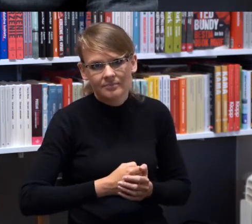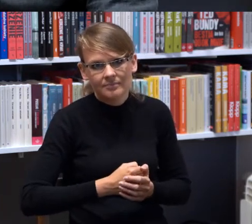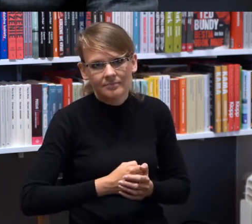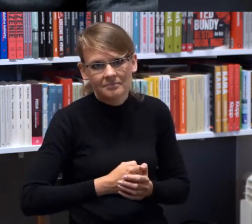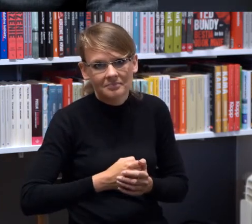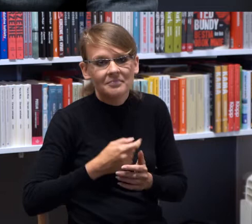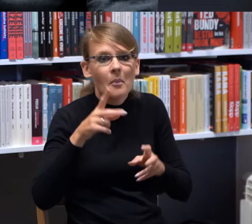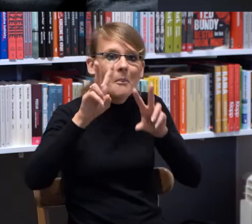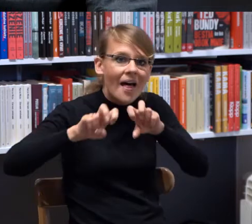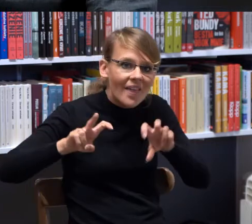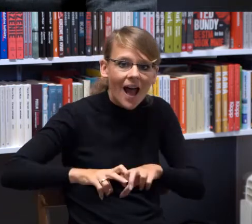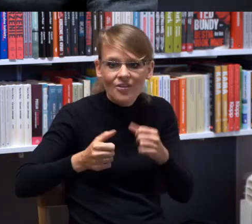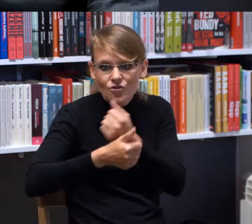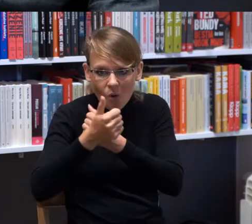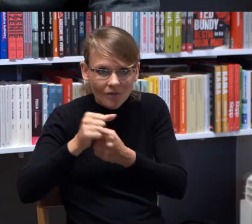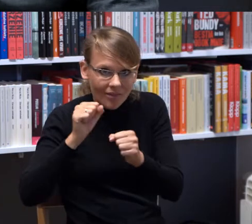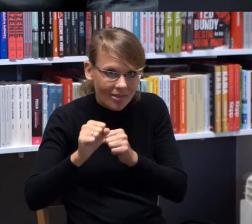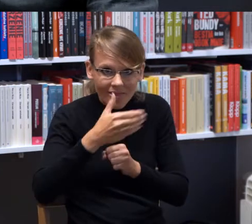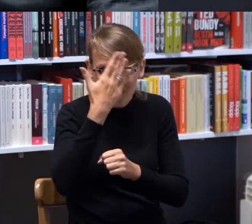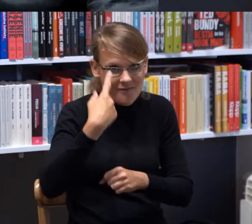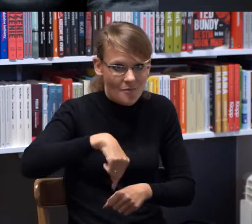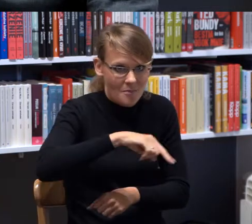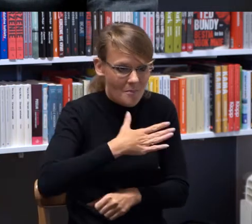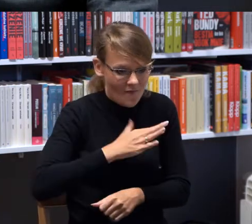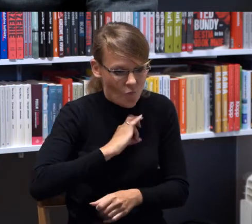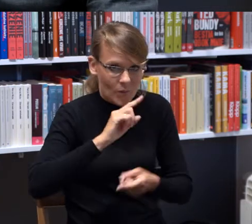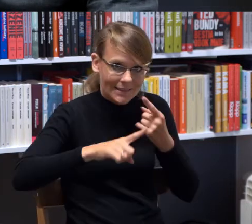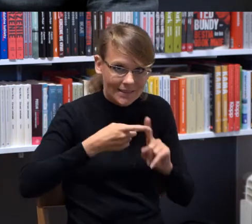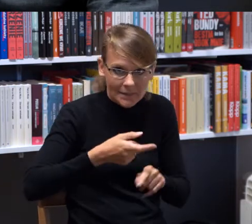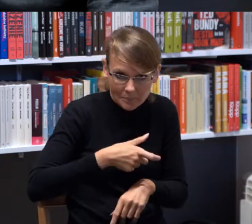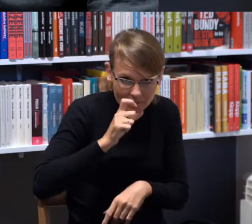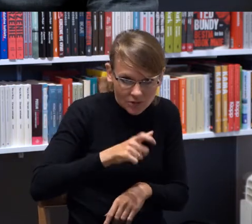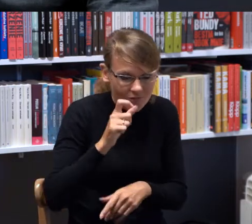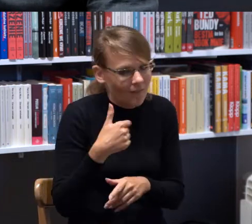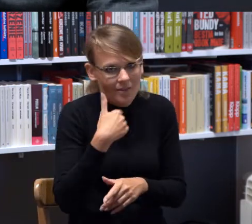jakieś empiryczne w badaniach, czy nie, czy my faktycznie mamy swój styl picia, ale uznałam, że to jest na tyle ciekawe,